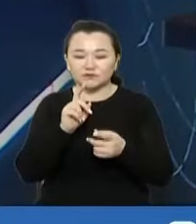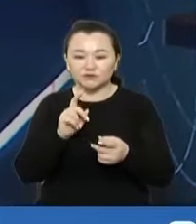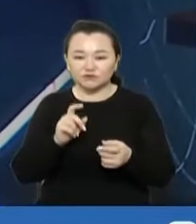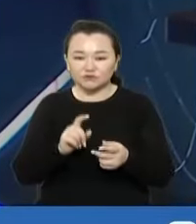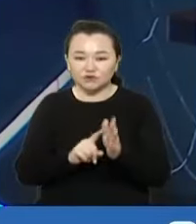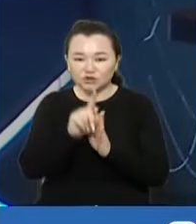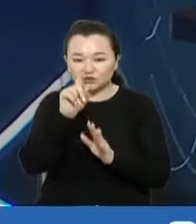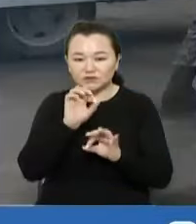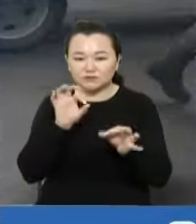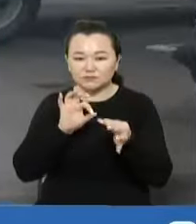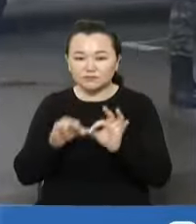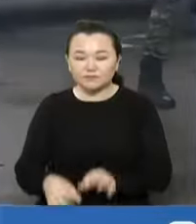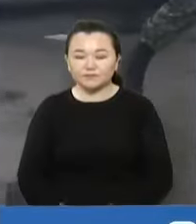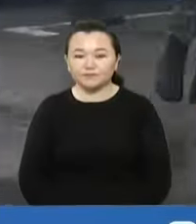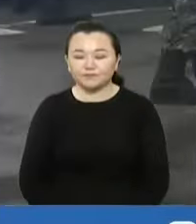Күбасова айтып берсін.